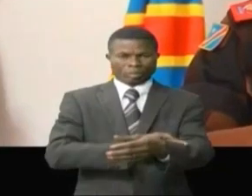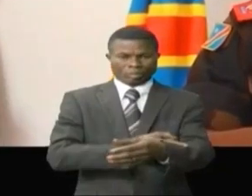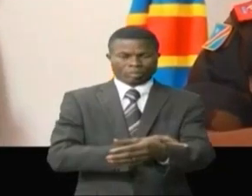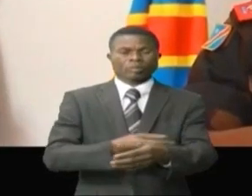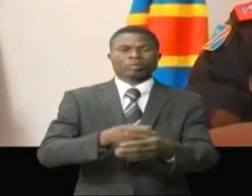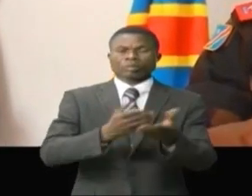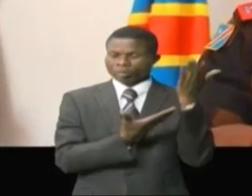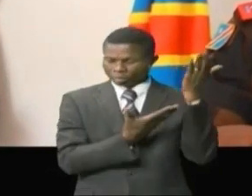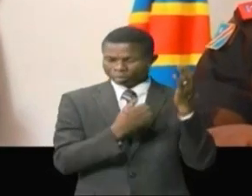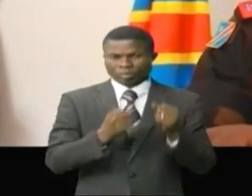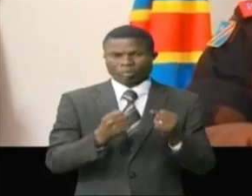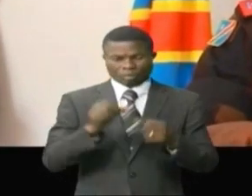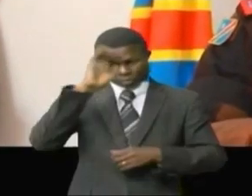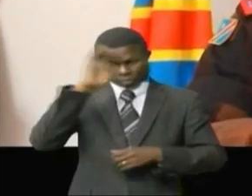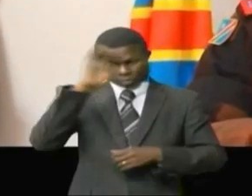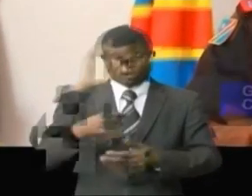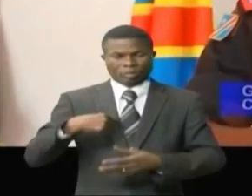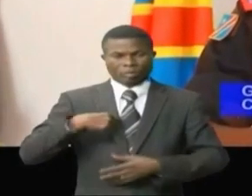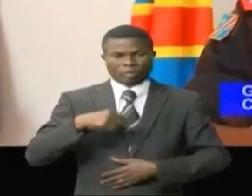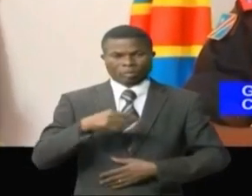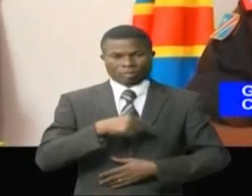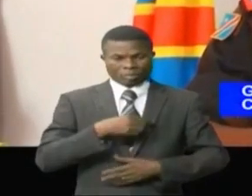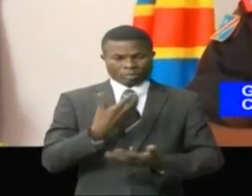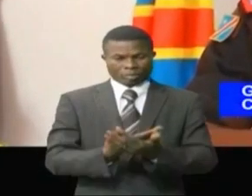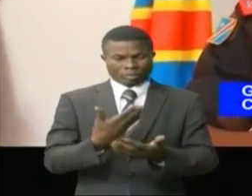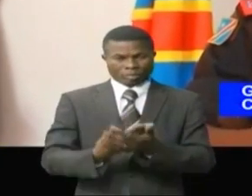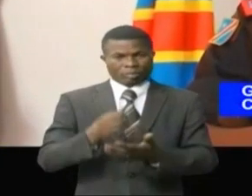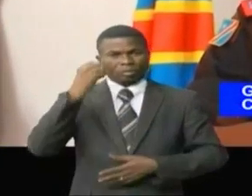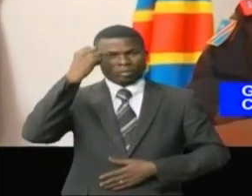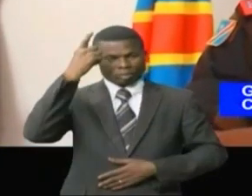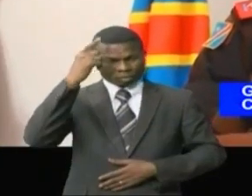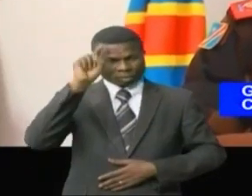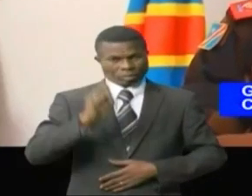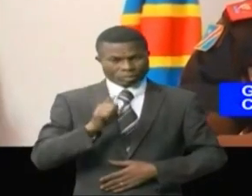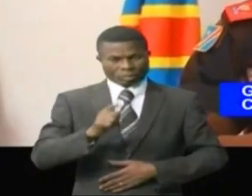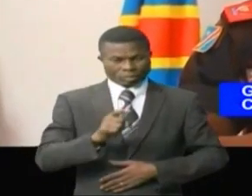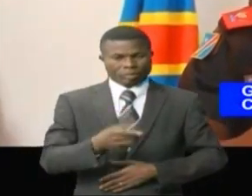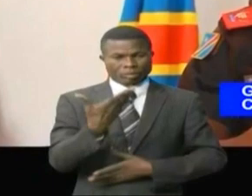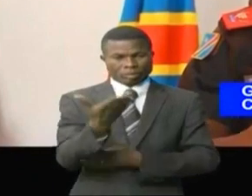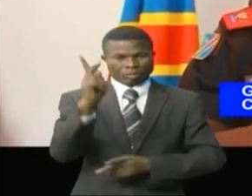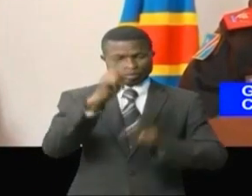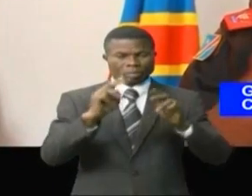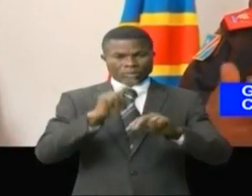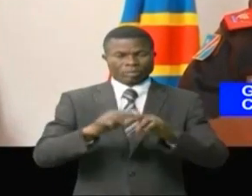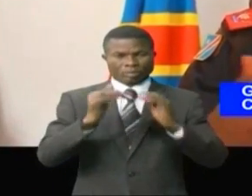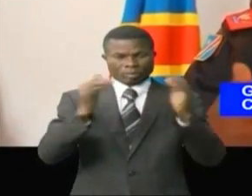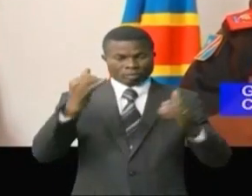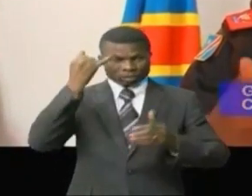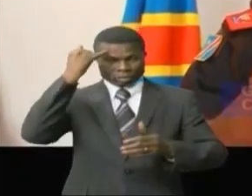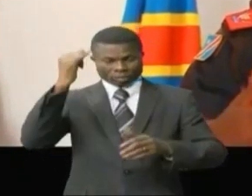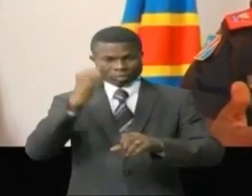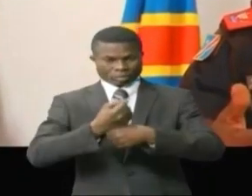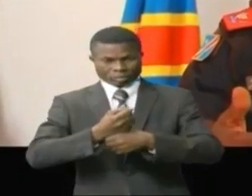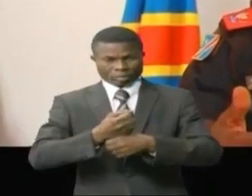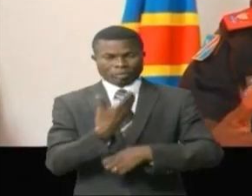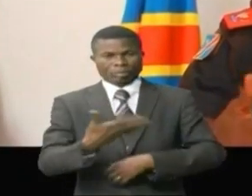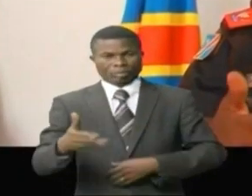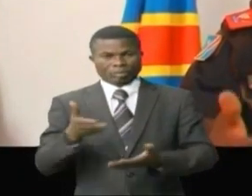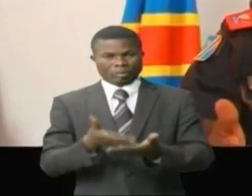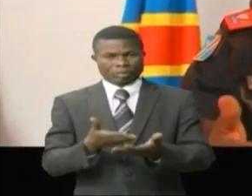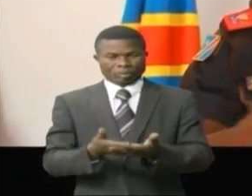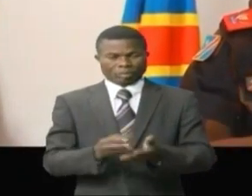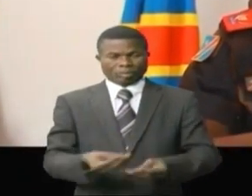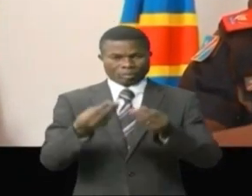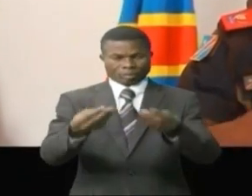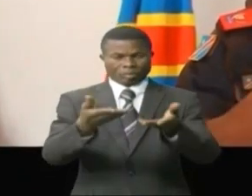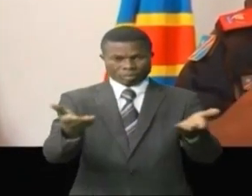demeure son cheval de bataille. Nous avons tout de suite compris qu'il fallait calmer la population, il fallait imaginer un certain nombre de choses à mettre